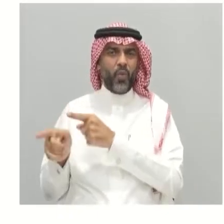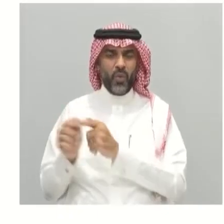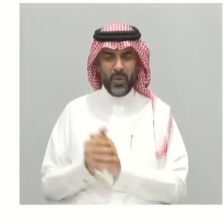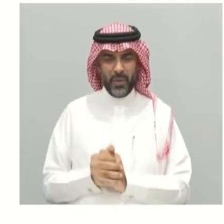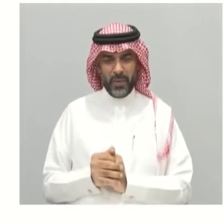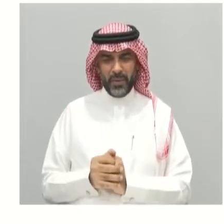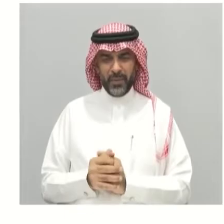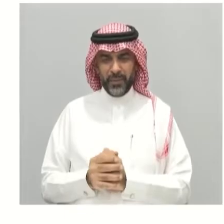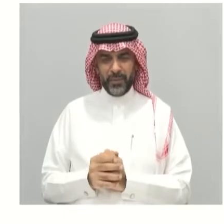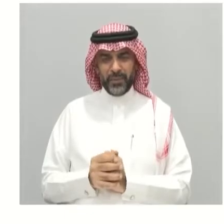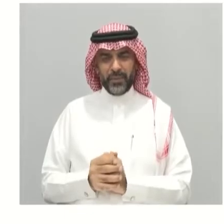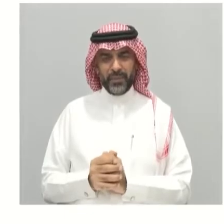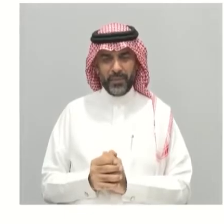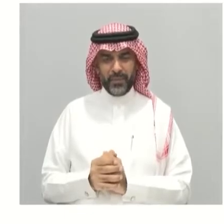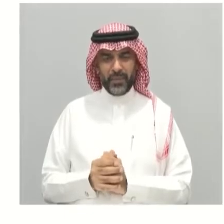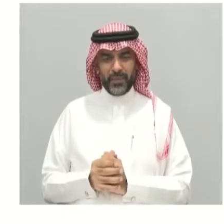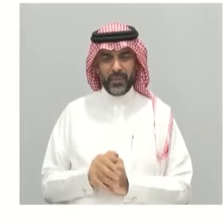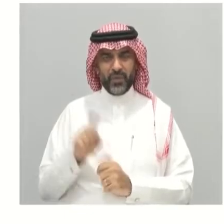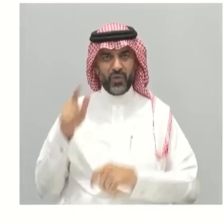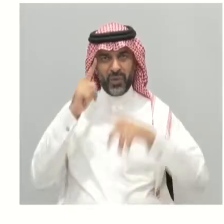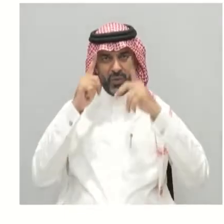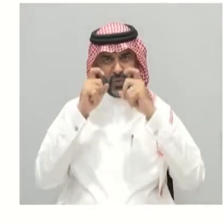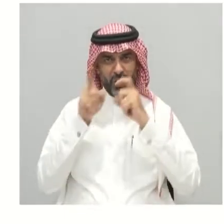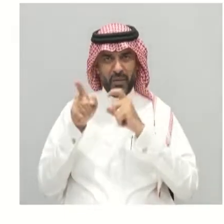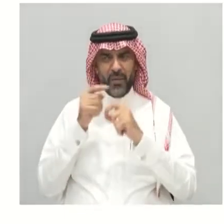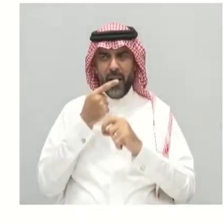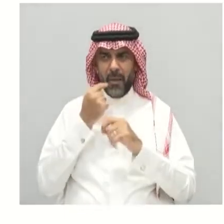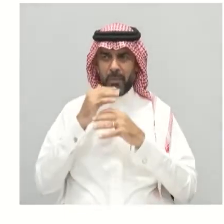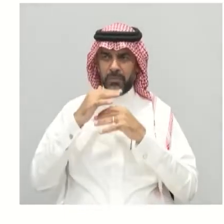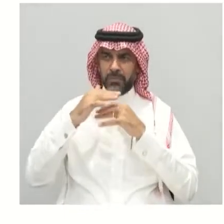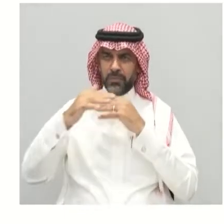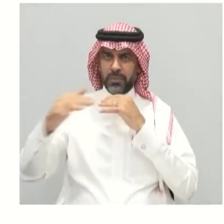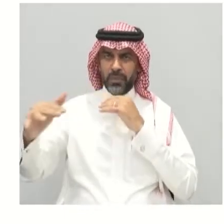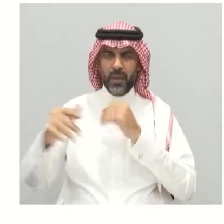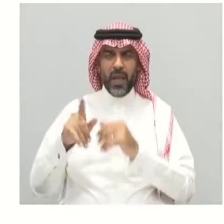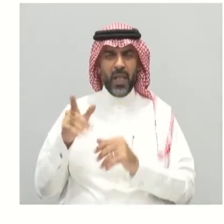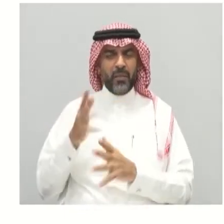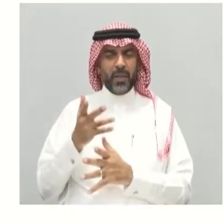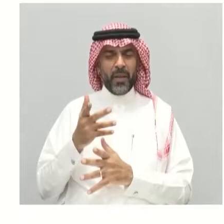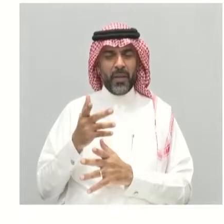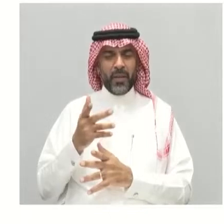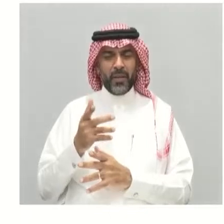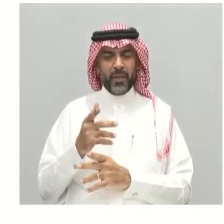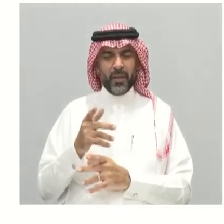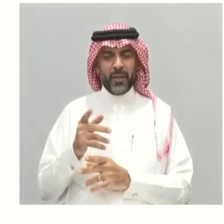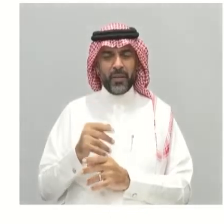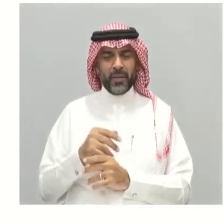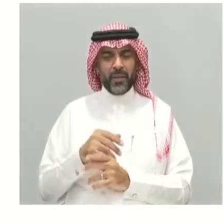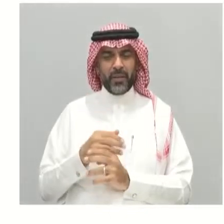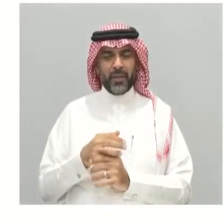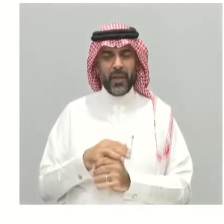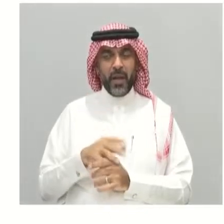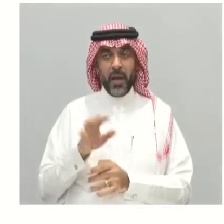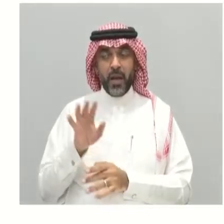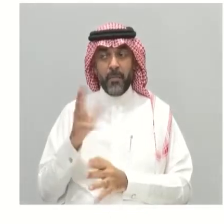الانسان كما نلاحظ هنا في هذه الصوره يحدث ذلك عندما يتغذى الانسان